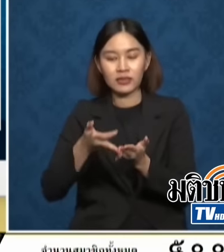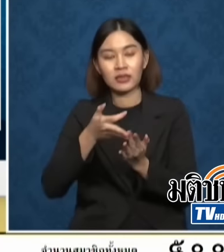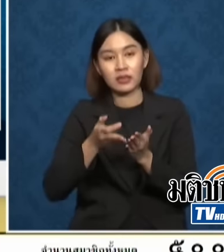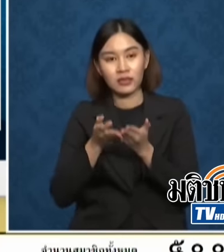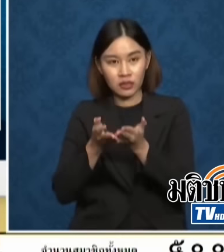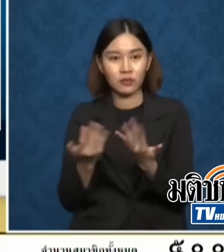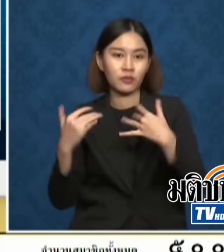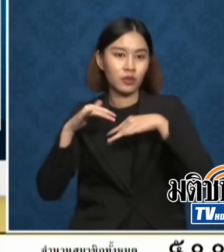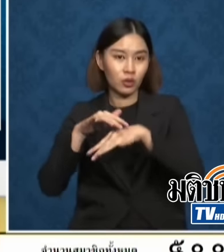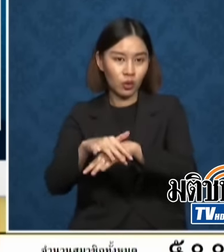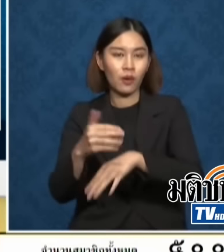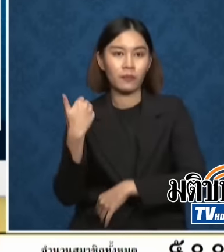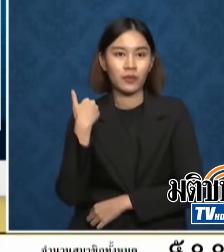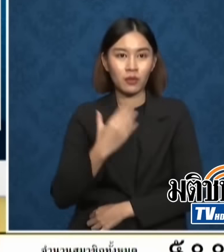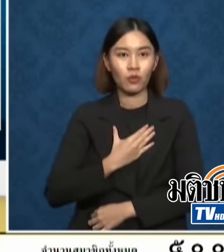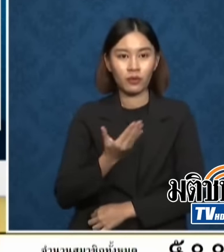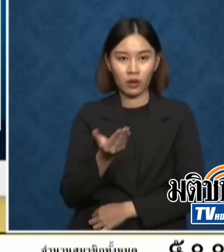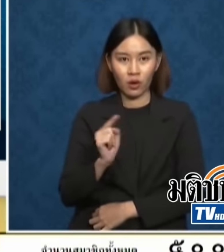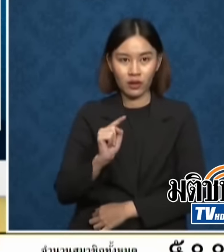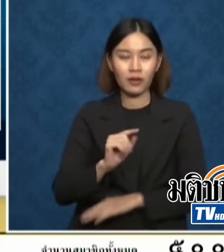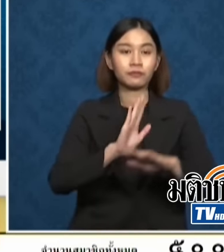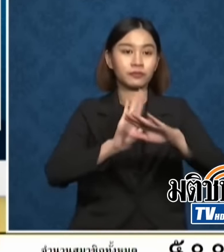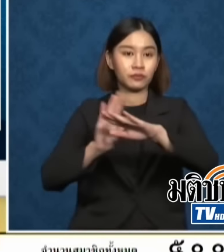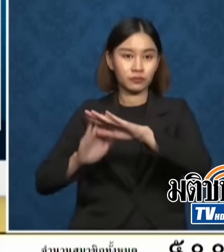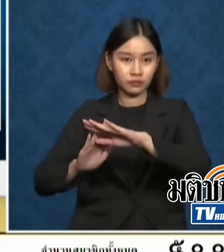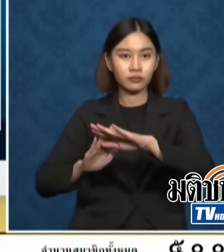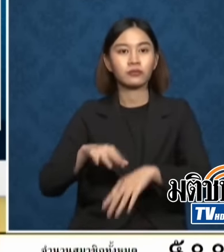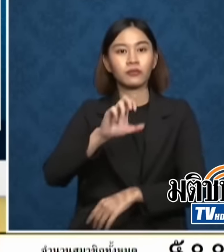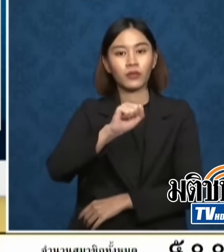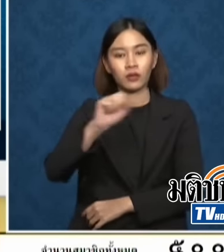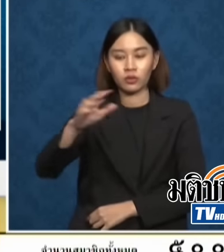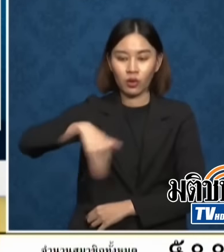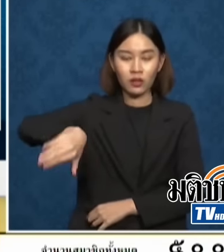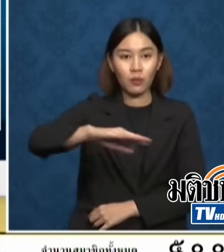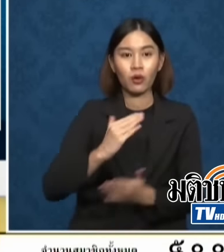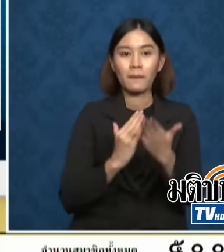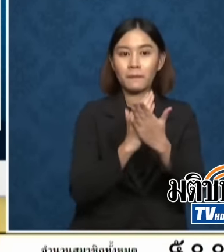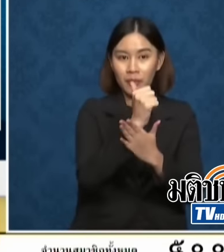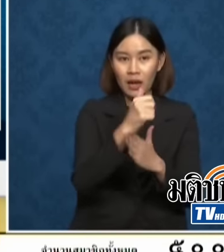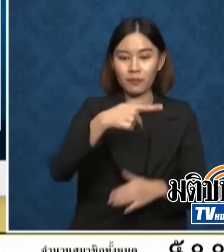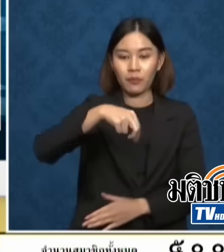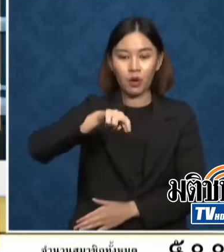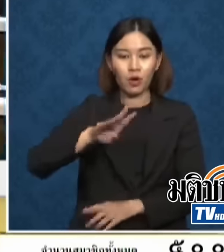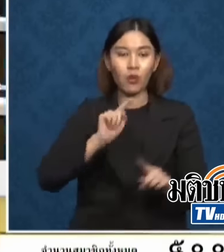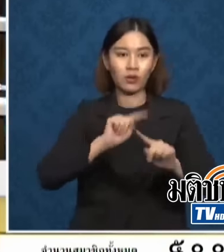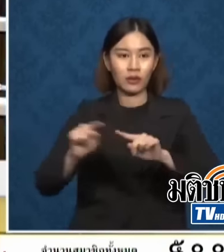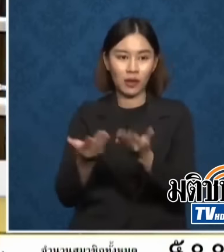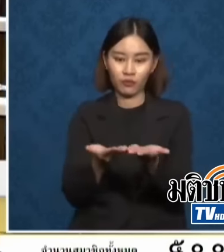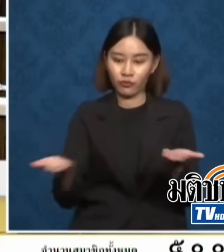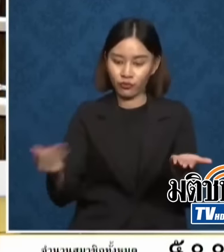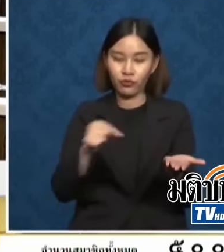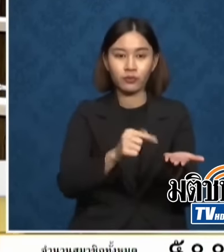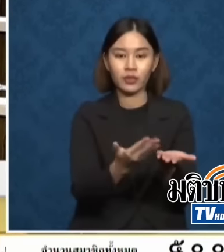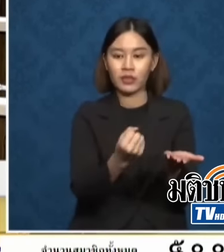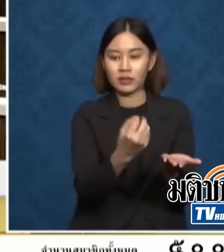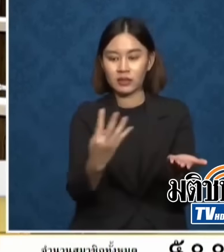มผมจึงขอเรียกร้องให้สภาแห่งนี้ครับนอกจากจะผ่านพรบต่างๆของ4 5ร่าง